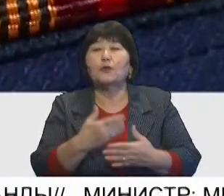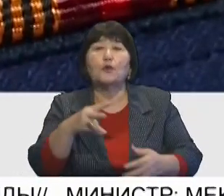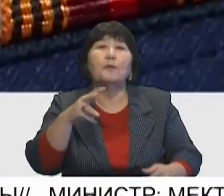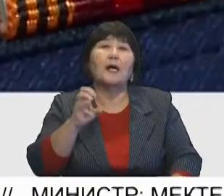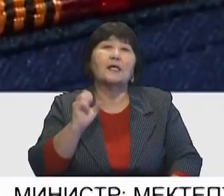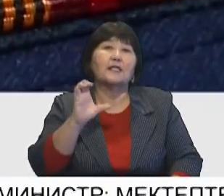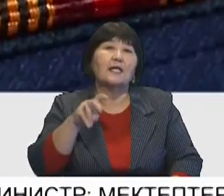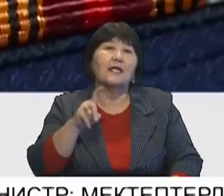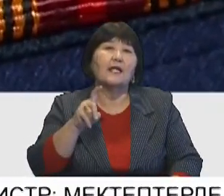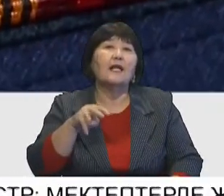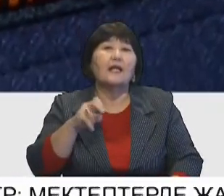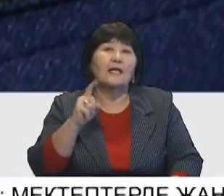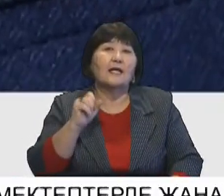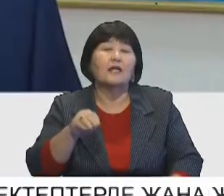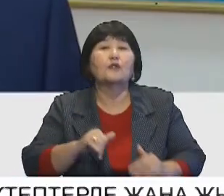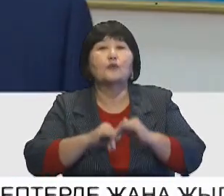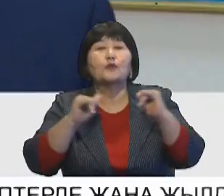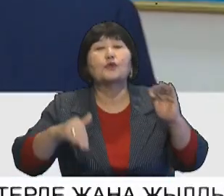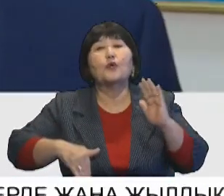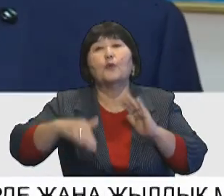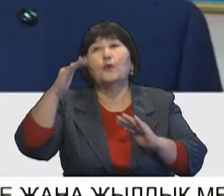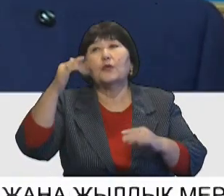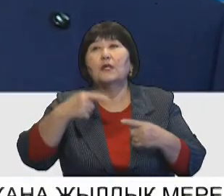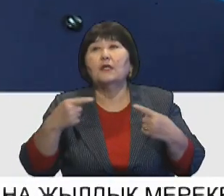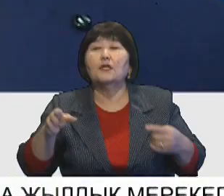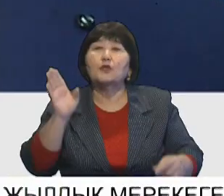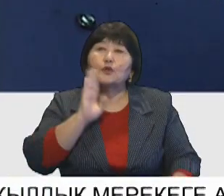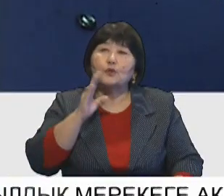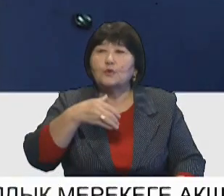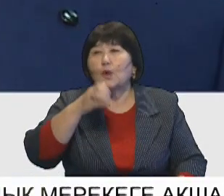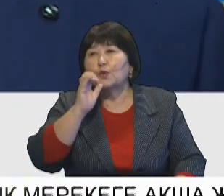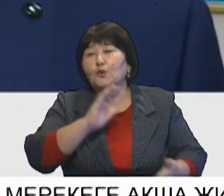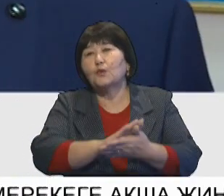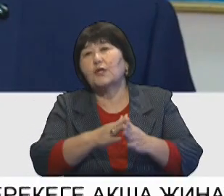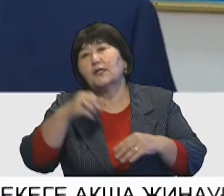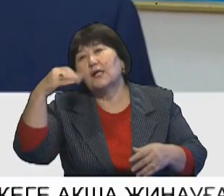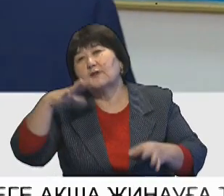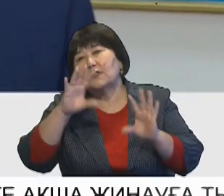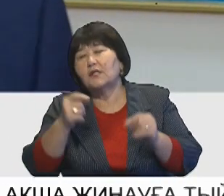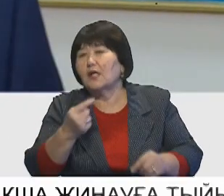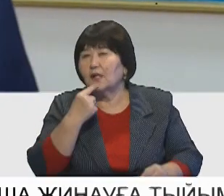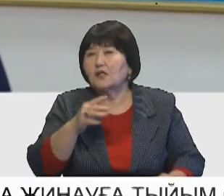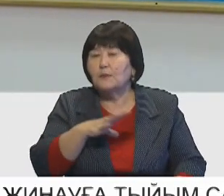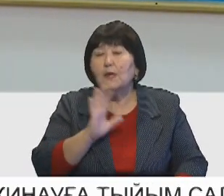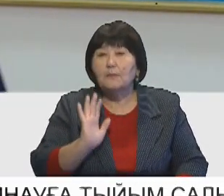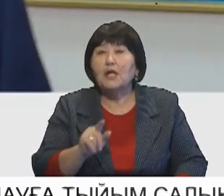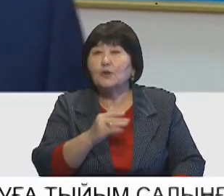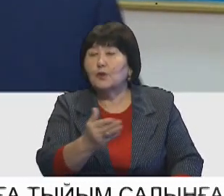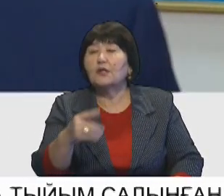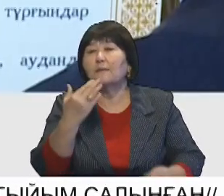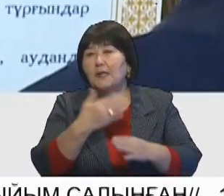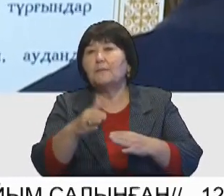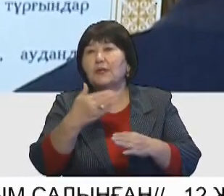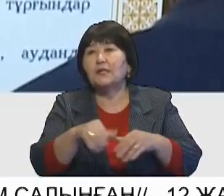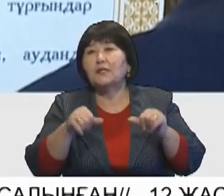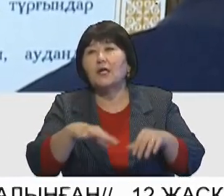мәслихат өсті. Өркендеді, свет жағдайы, ауызсу жағдайы, солардың қиындығы болды. Бірақ соларда әйтеуір біртіндеп